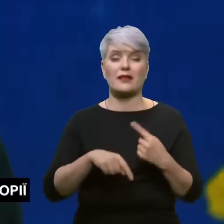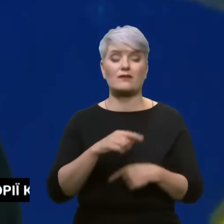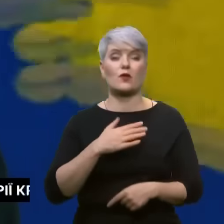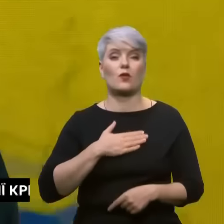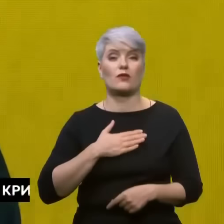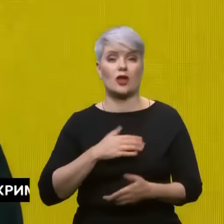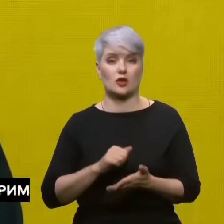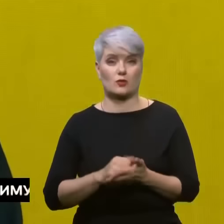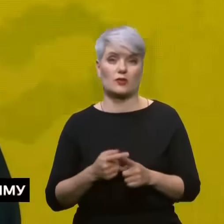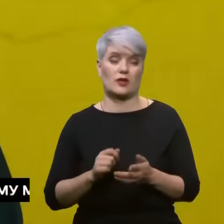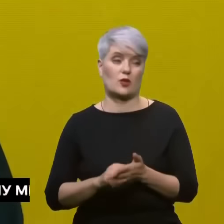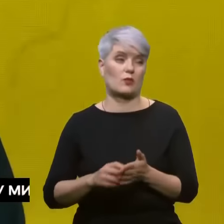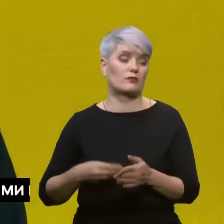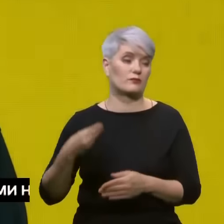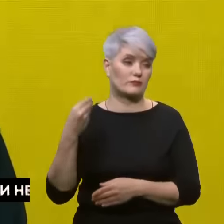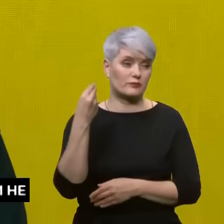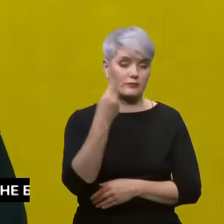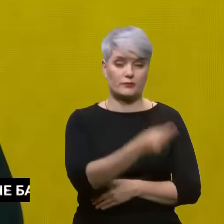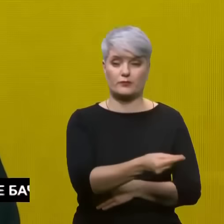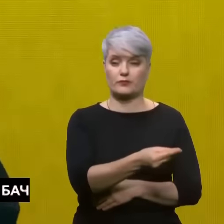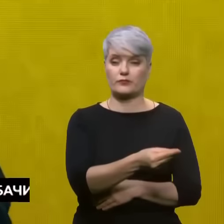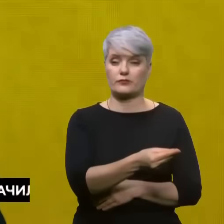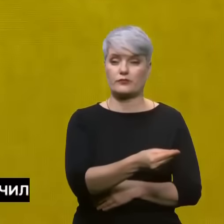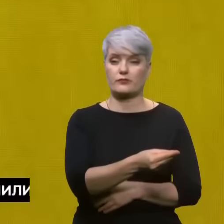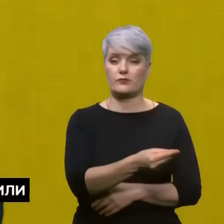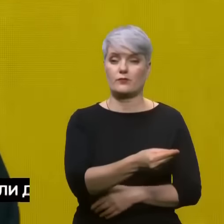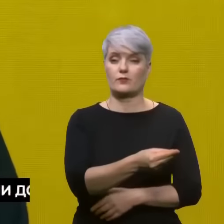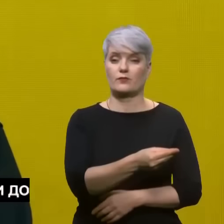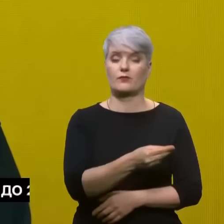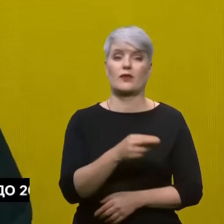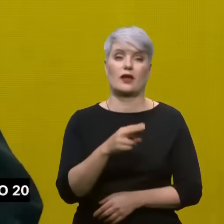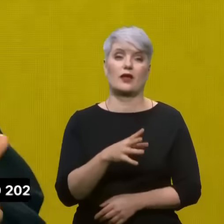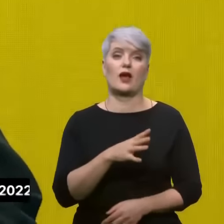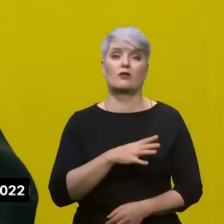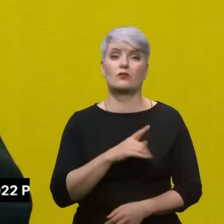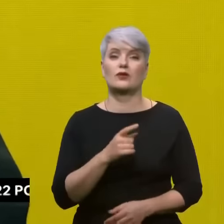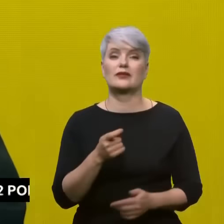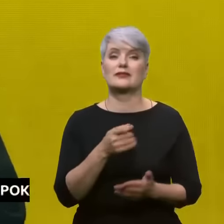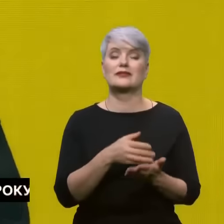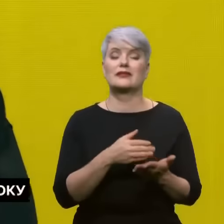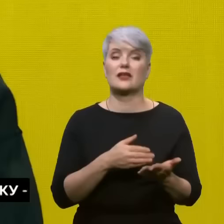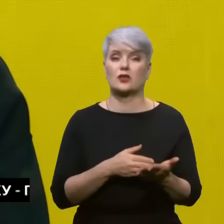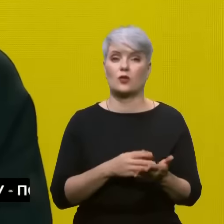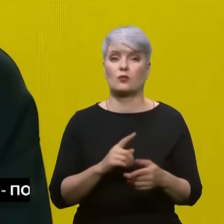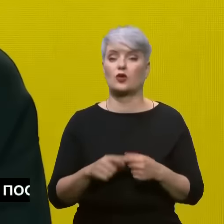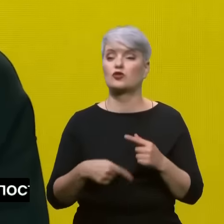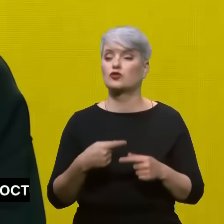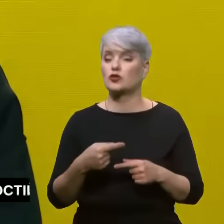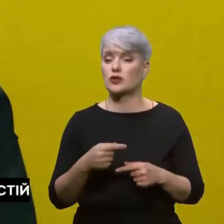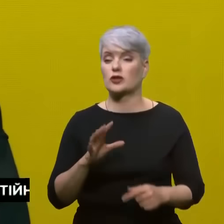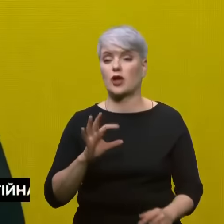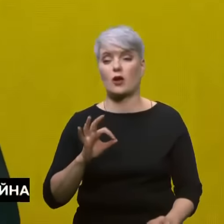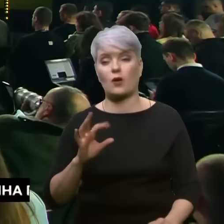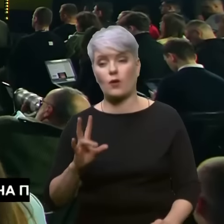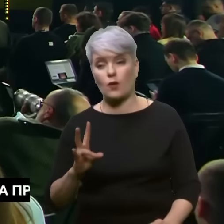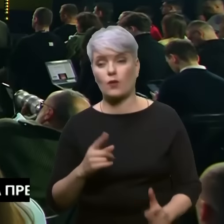документу, то цей документ може бути переданий, як це було, наприклад, з зерном, через Організацію Об'єднаних